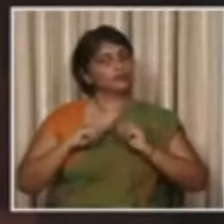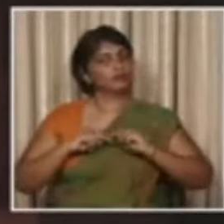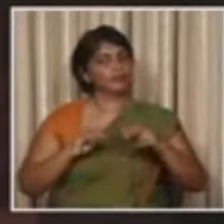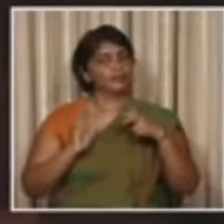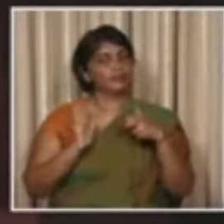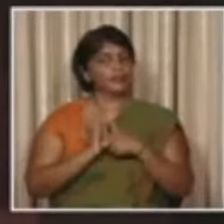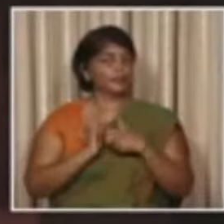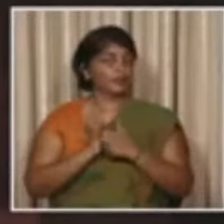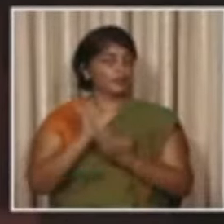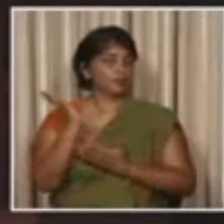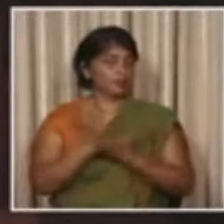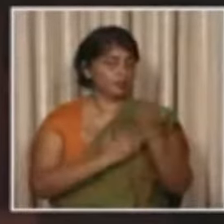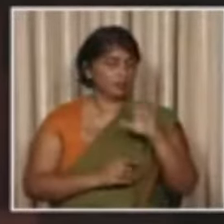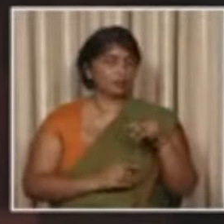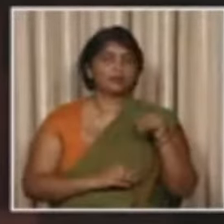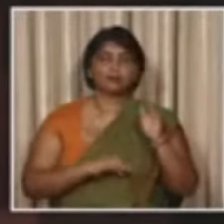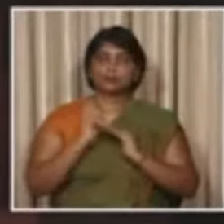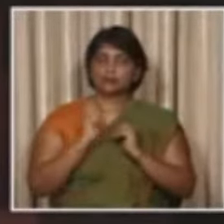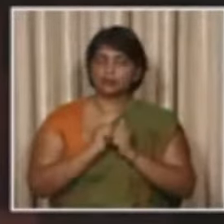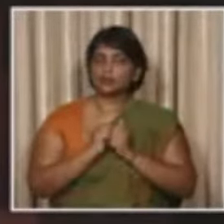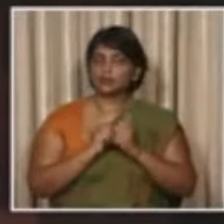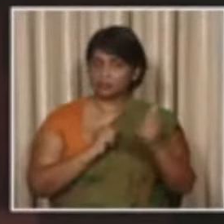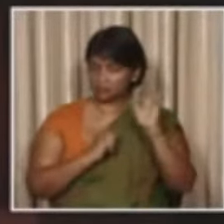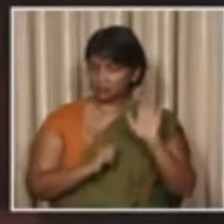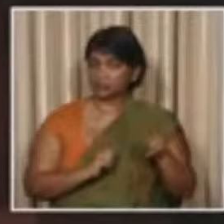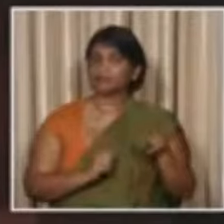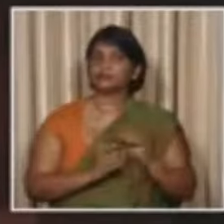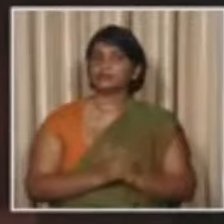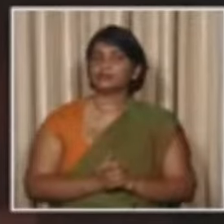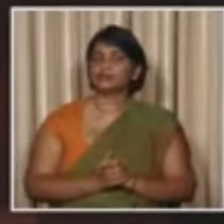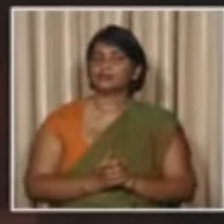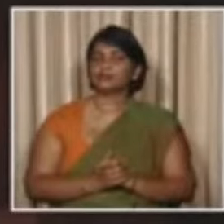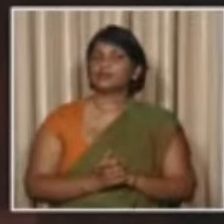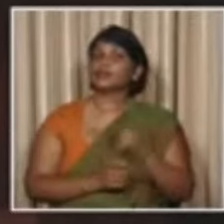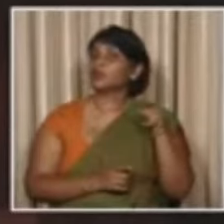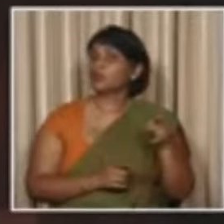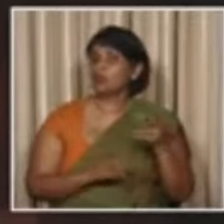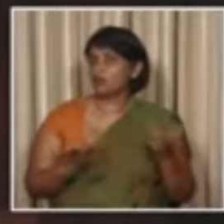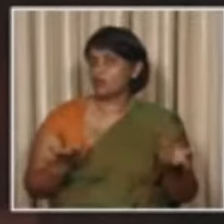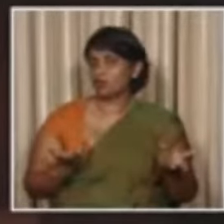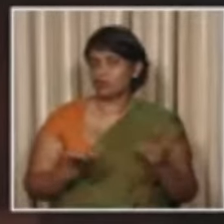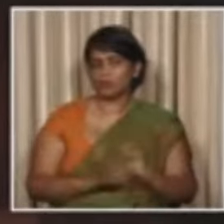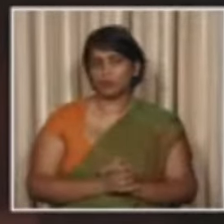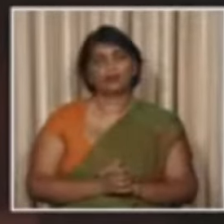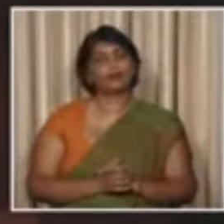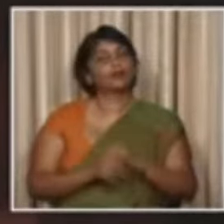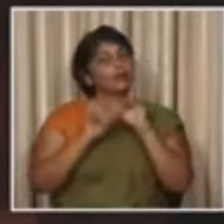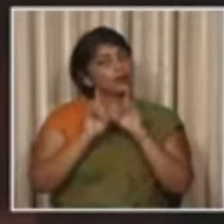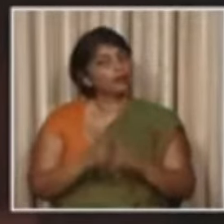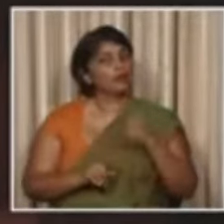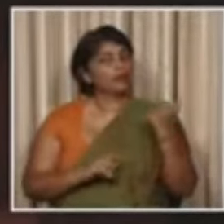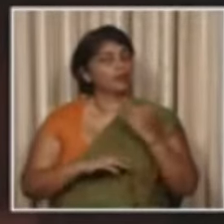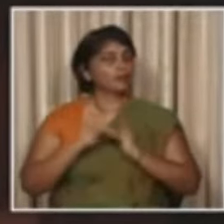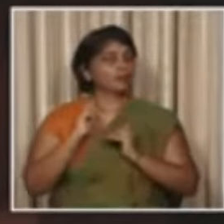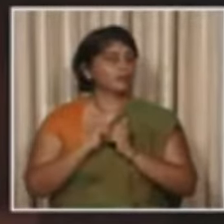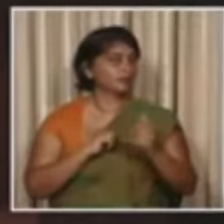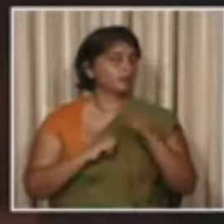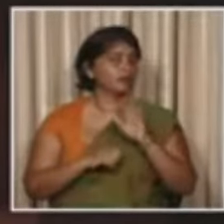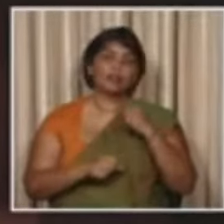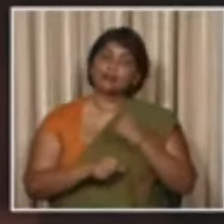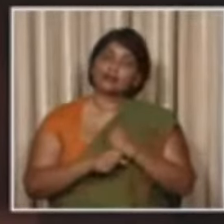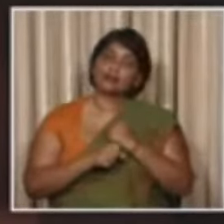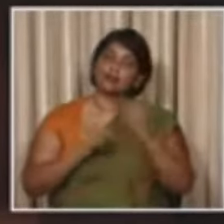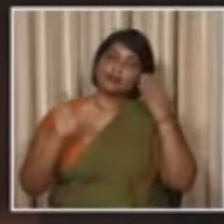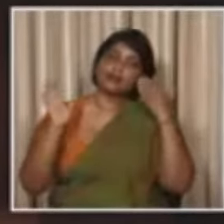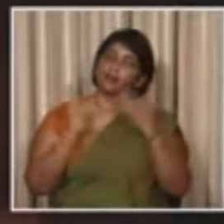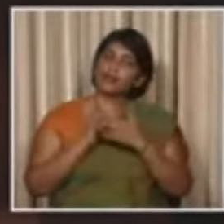වීසා ආයතන කිරීමේ ක්‍රමයක් ක්‍රියාත්මක වන්නේද? ඒ කුමක්ද? එම නව ක්‍රමවේදය සඳහා රජය යොමු